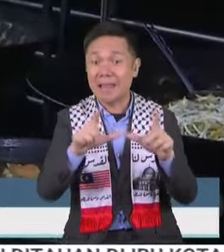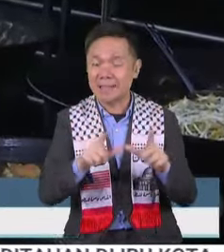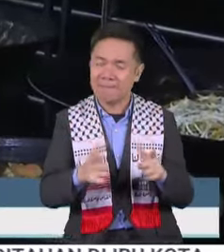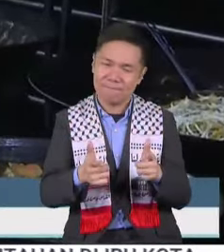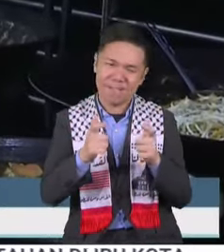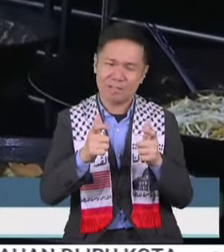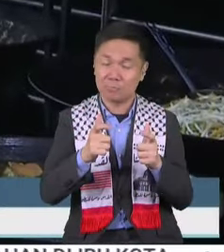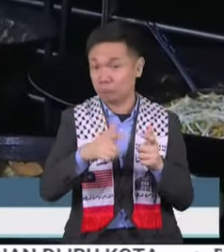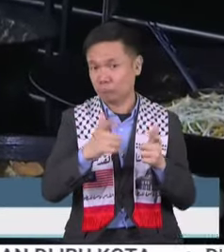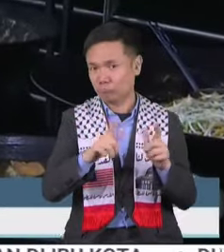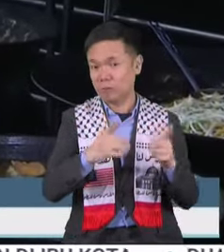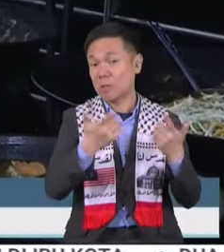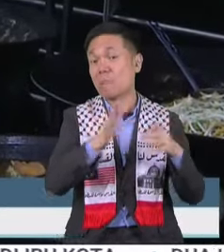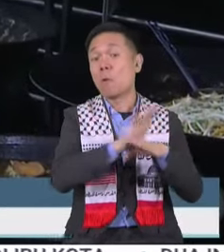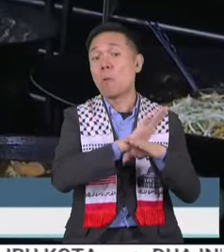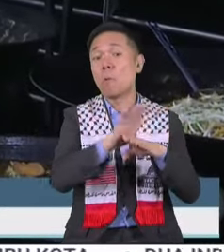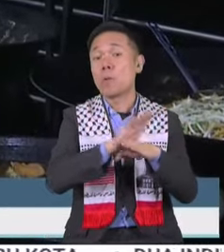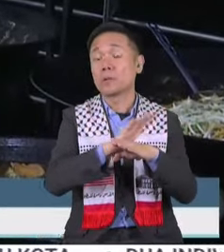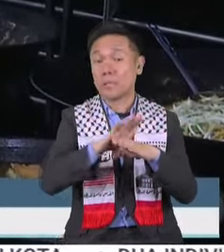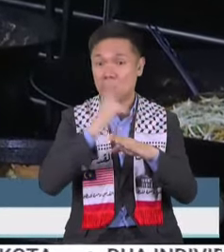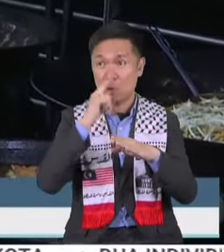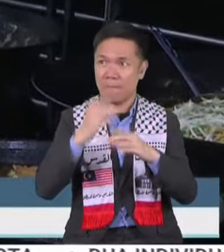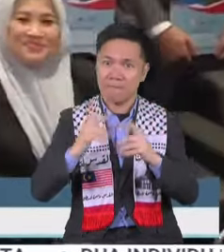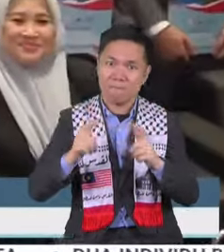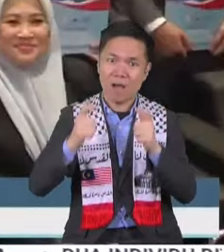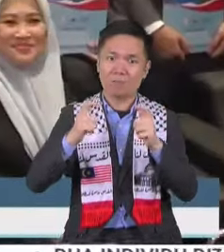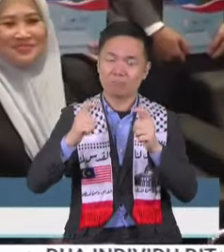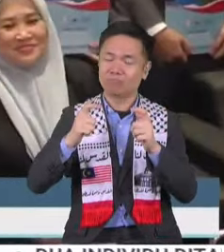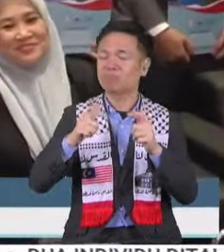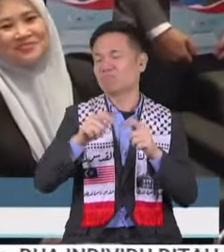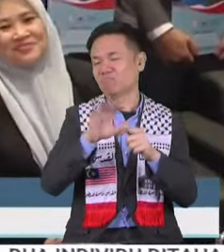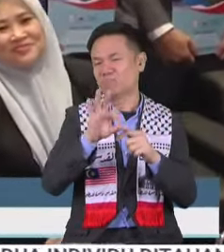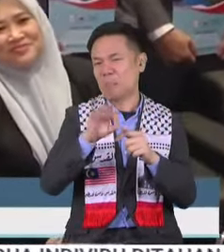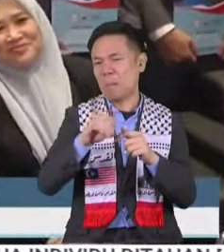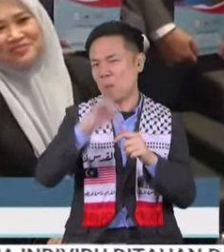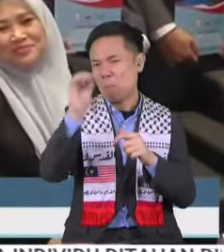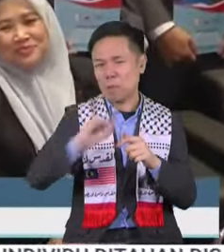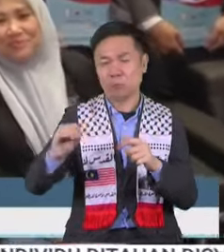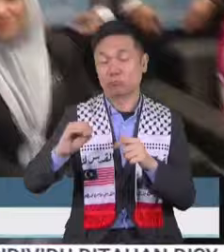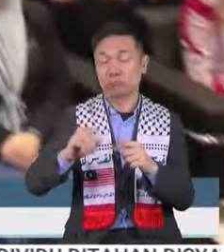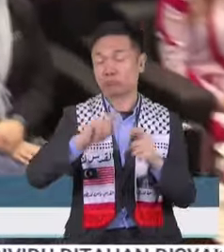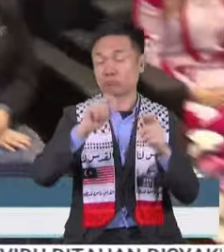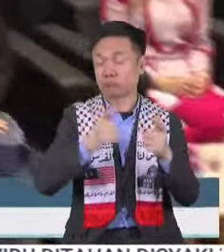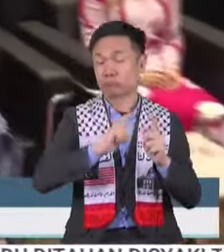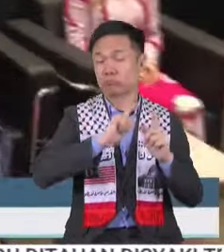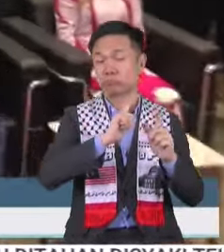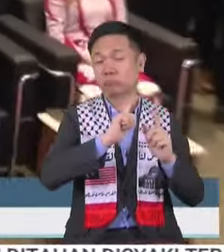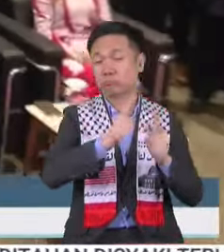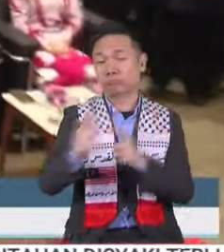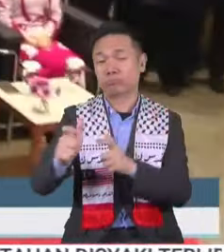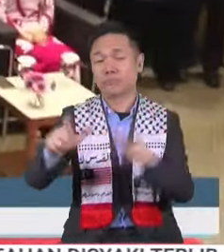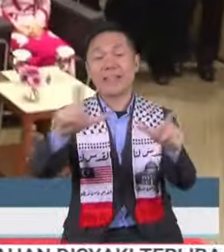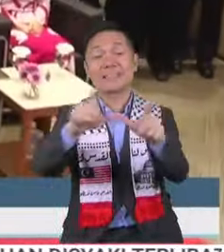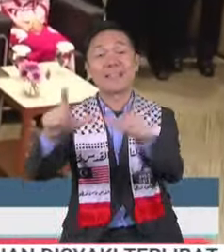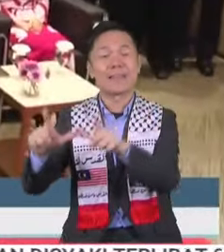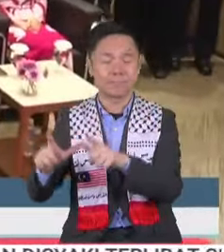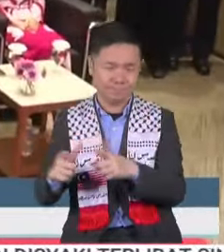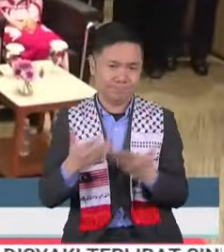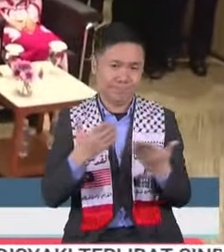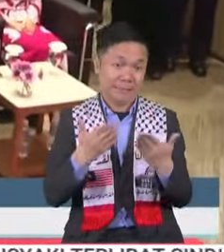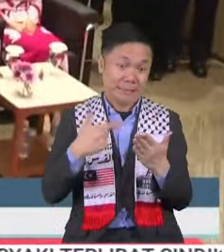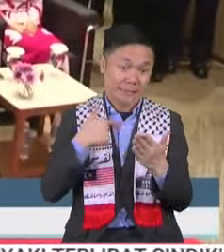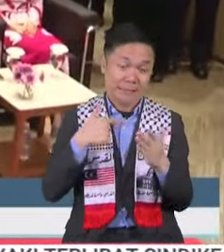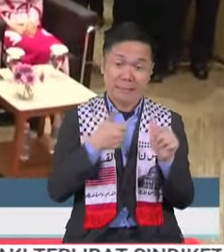kepada peniaga sehingga 90%. Beliau ditemui media selepas melancarkan garis panduan permohonan lesen di